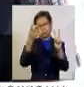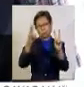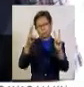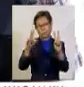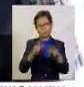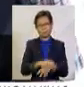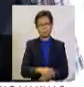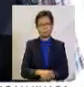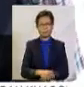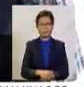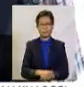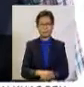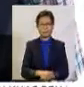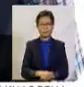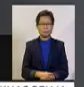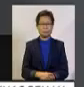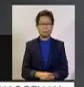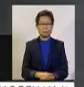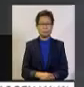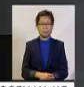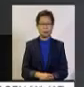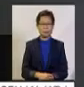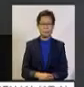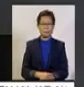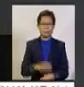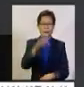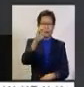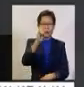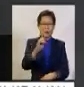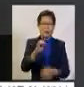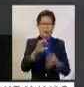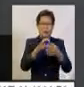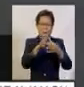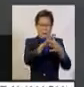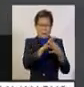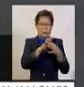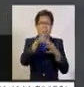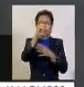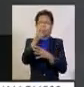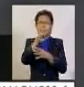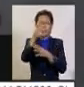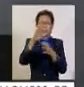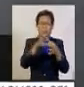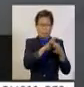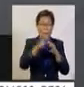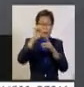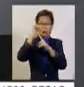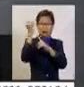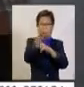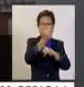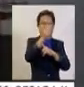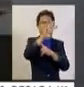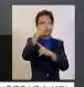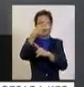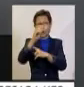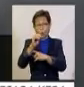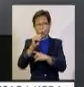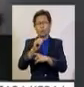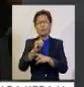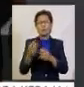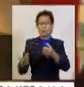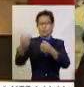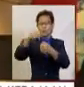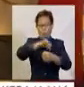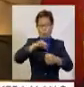ya dan dengan 26 kematian. COMBI merupakan agensi di bawah Pertubuhan Kesihatan Sedunia, WHO, yang